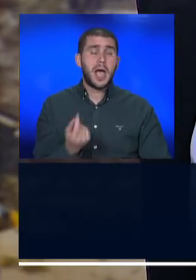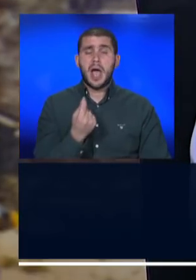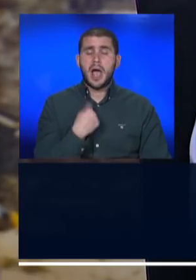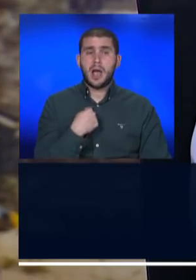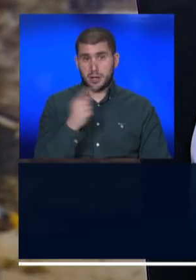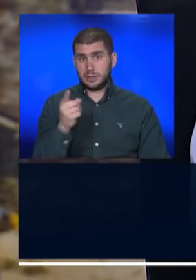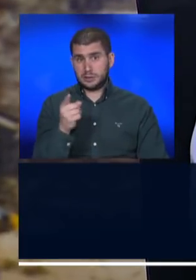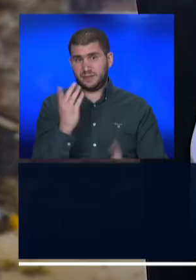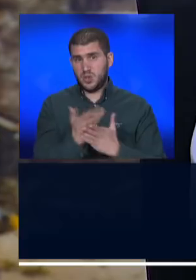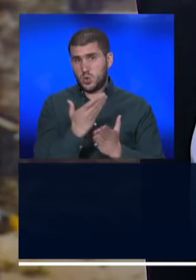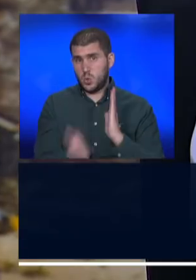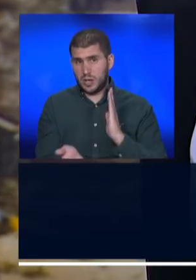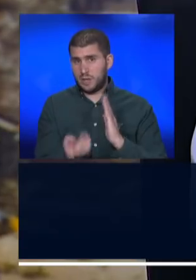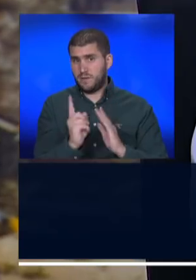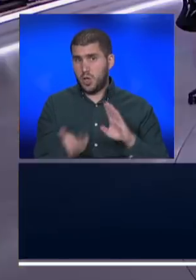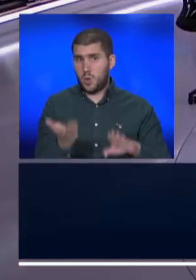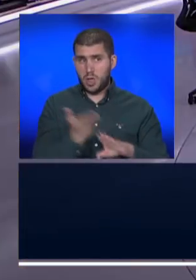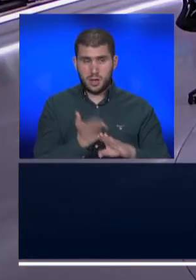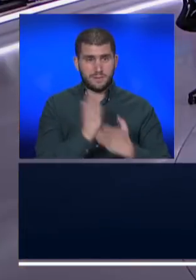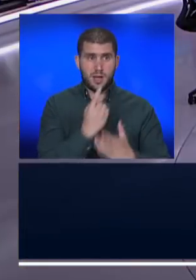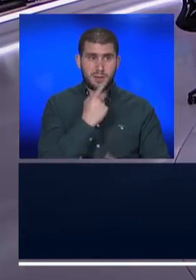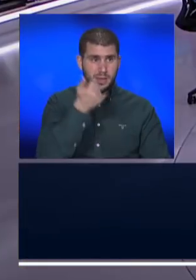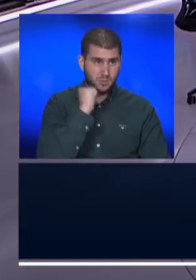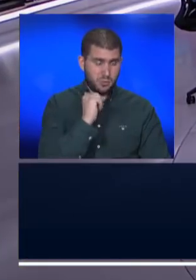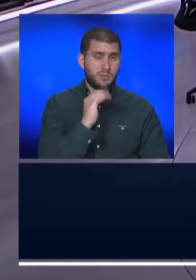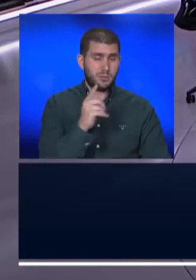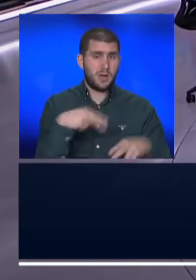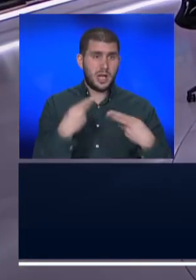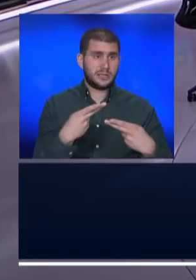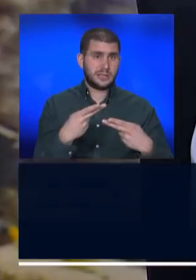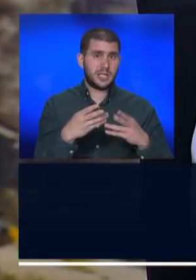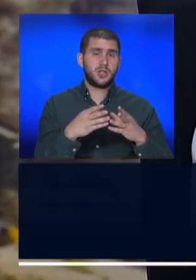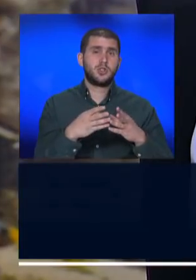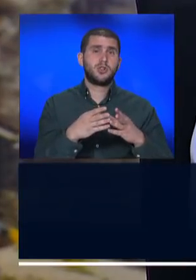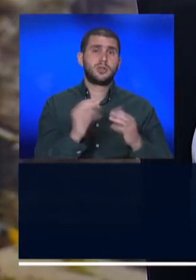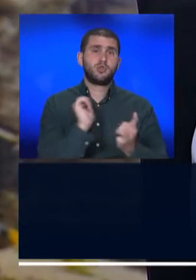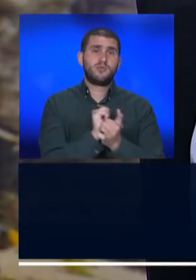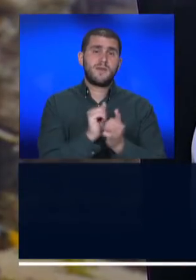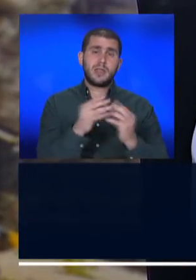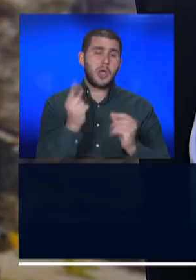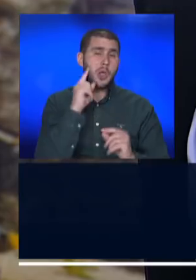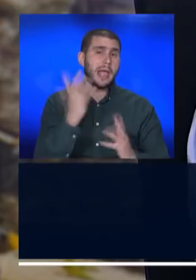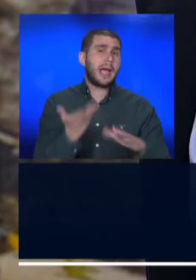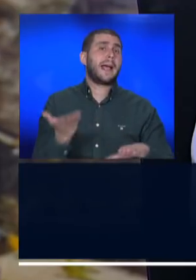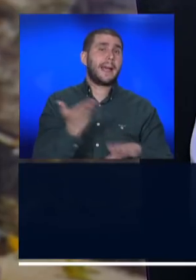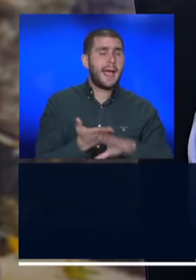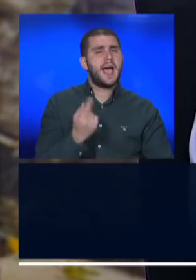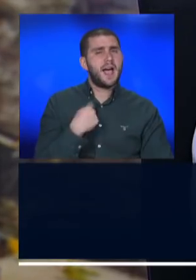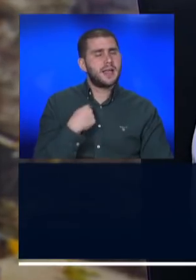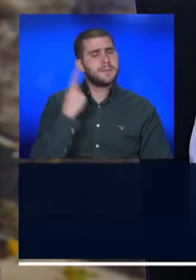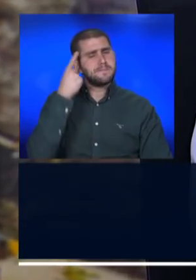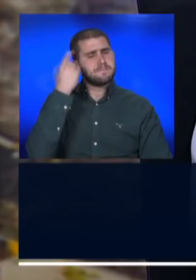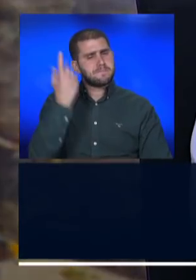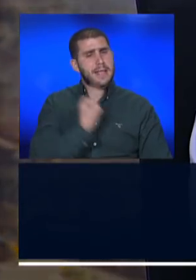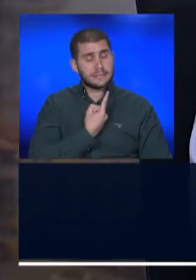לא רואי? עולה. דיווחת על זה אתמול, החזרת השבויים והנעדרים. איך זה עולה ויעלה, ואני מתאר לעצמי שהחמאס לא